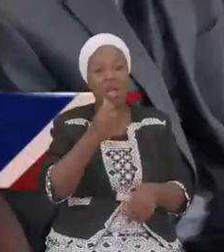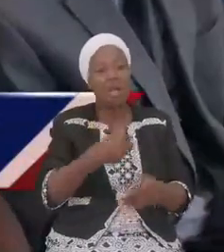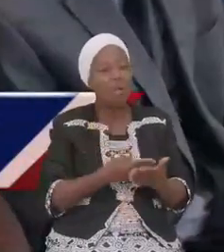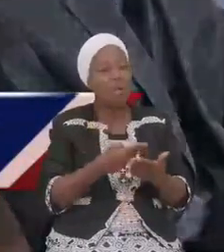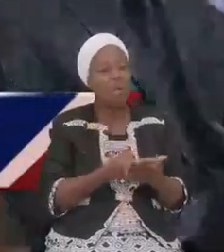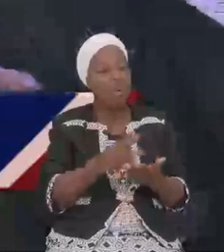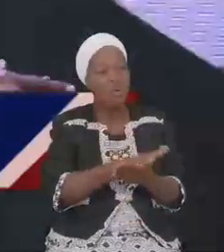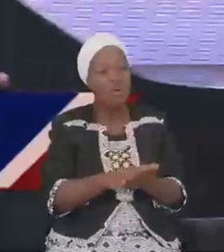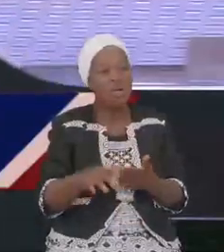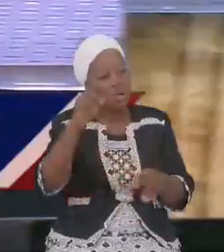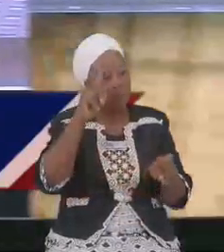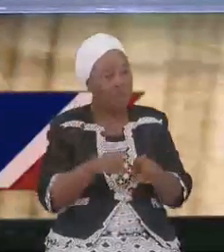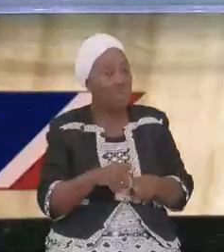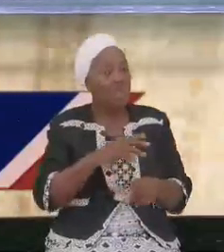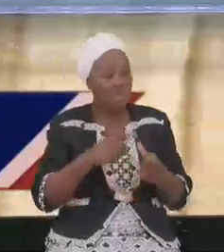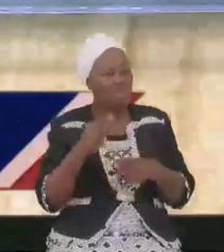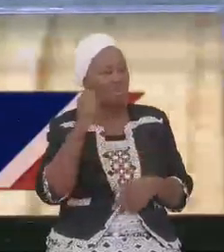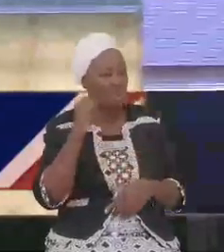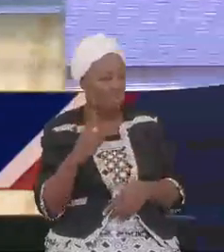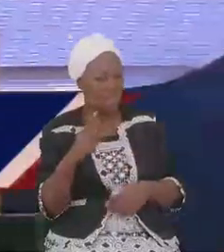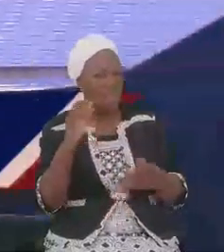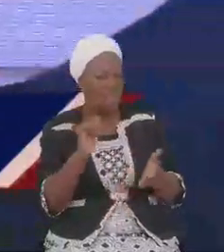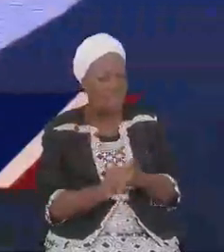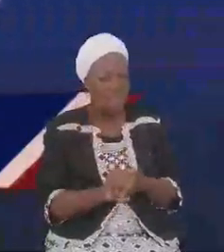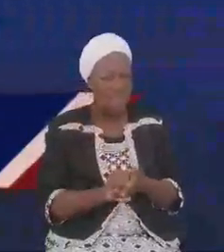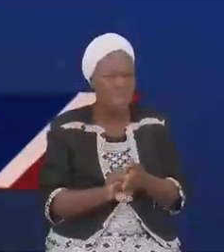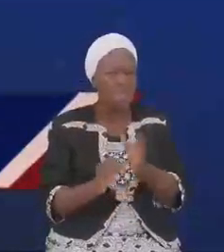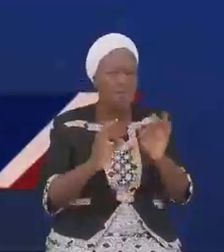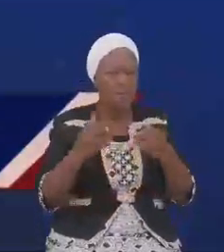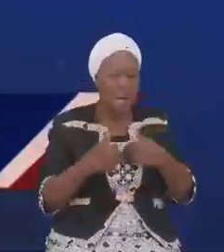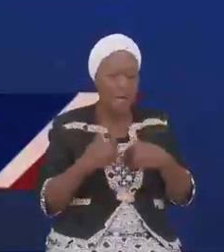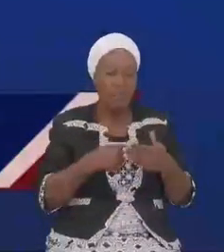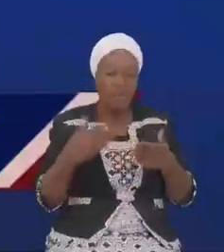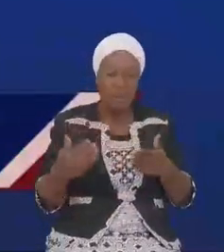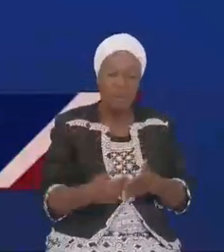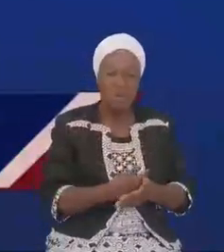sainte alliance. Vous comprenez? Oui. Et